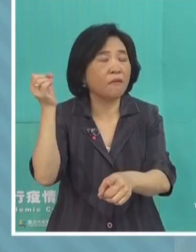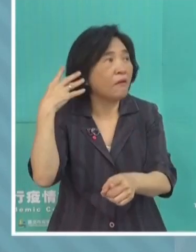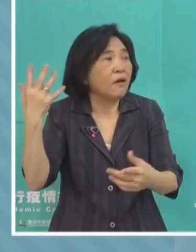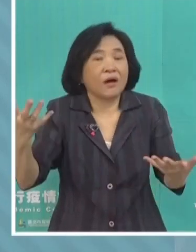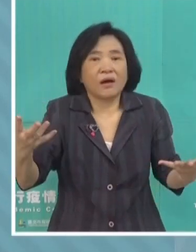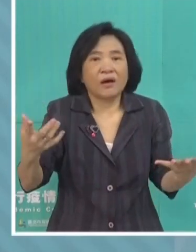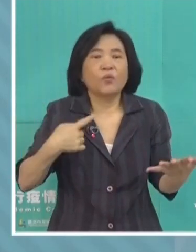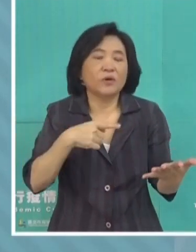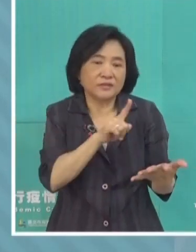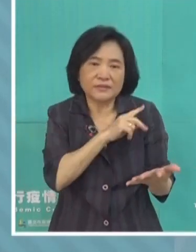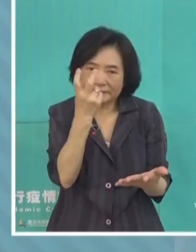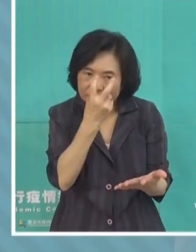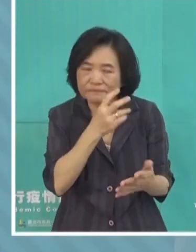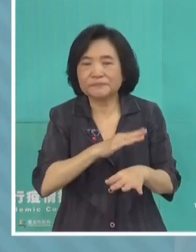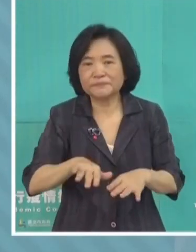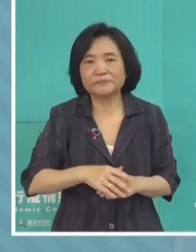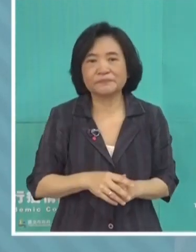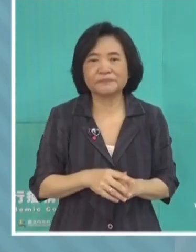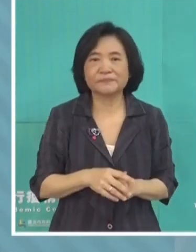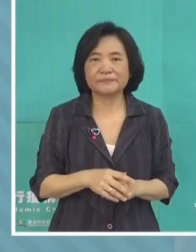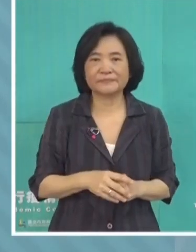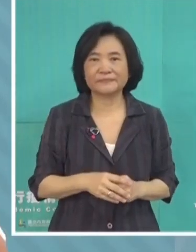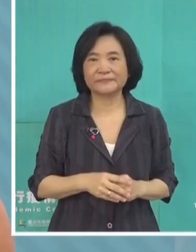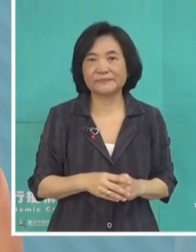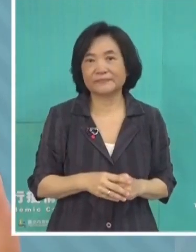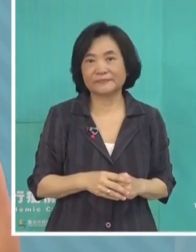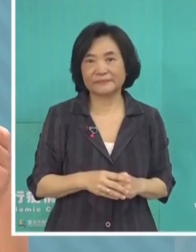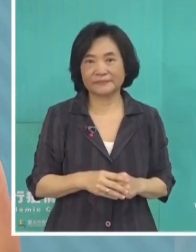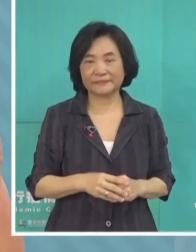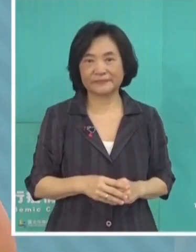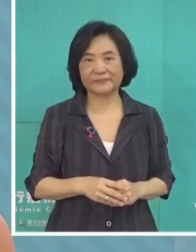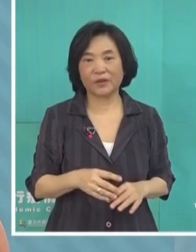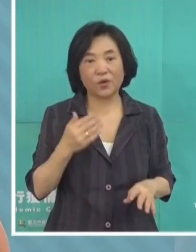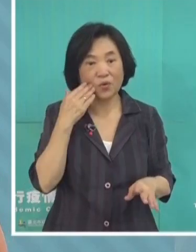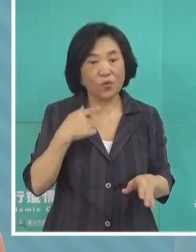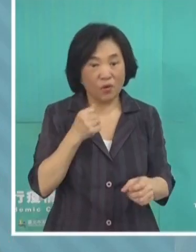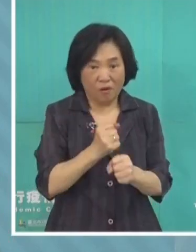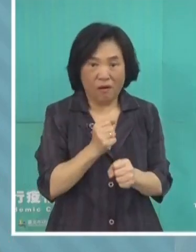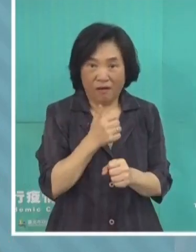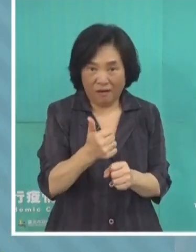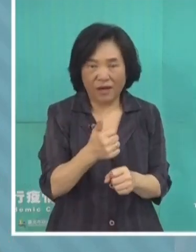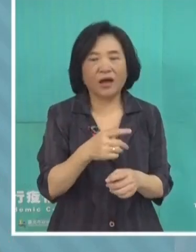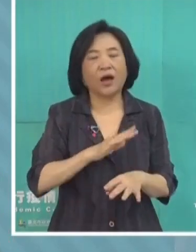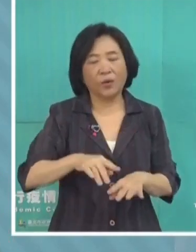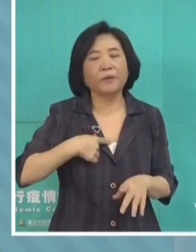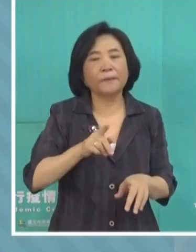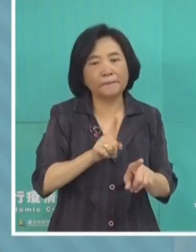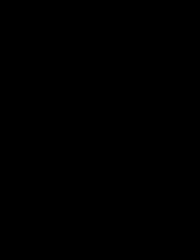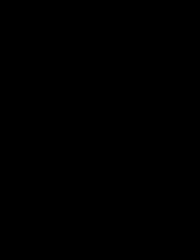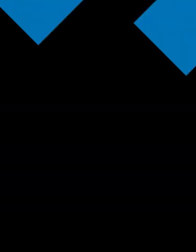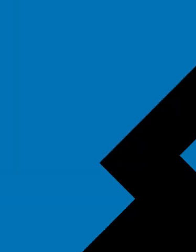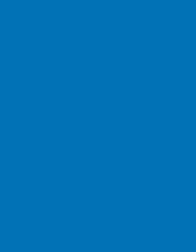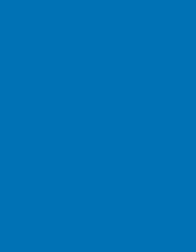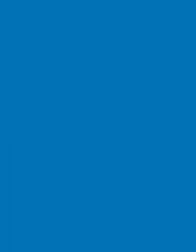们自己内部也会评估了，所以我们都会做，哦，做得到就做，一步一步去做。